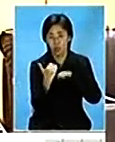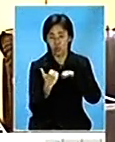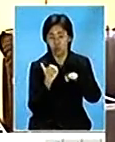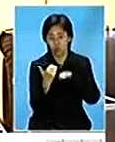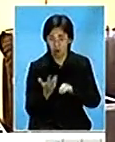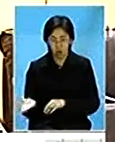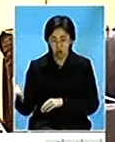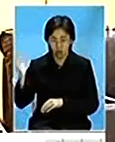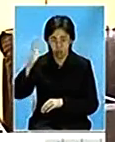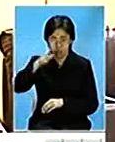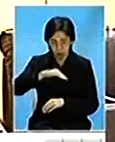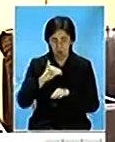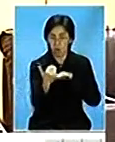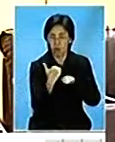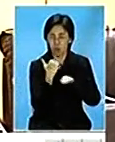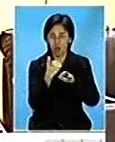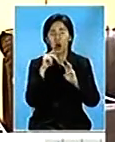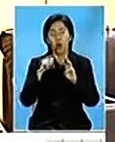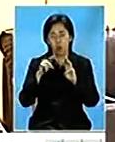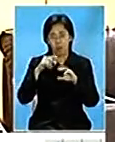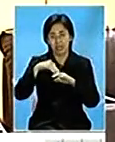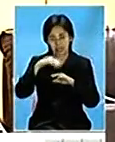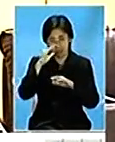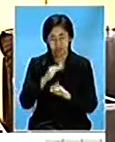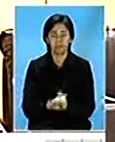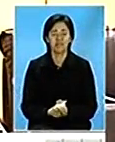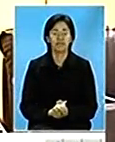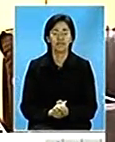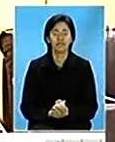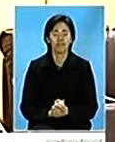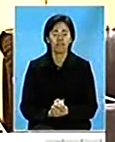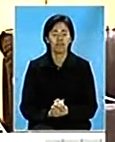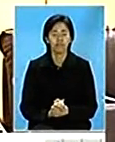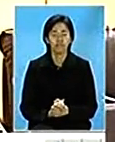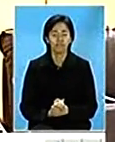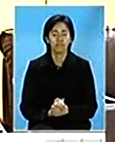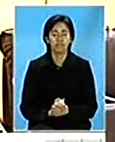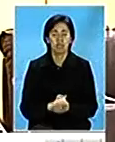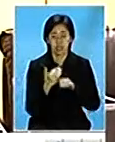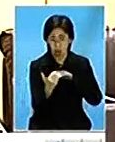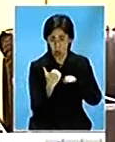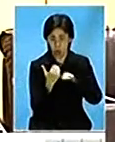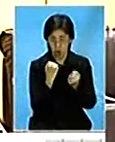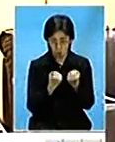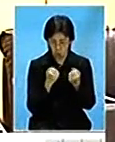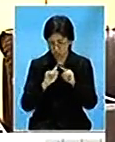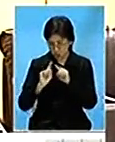ต่ 6,000 คันต่อวันขึ้นไปก็จะดำเนินการสร้